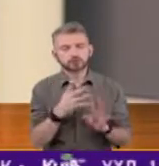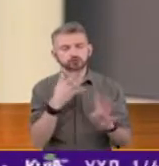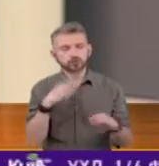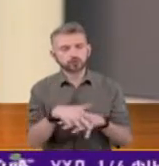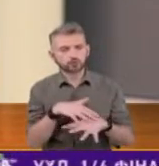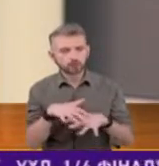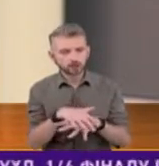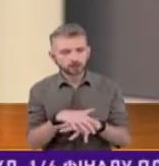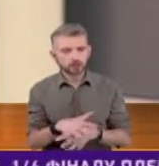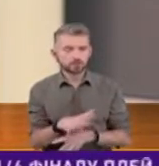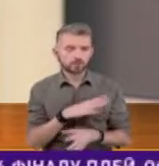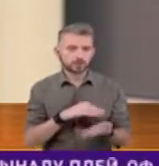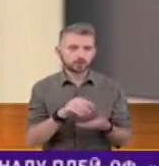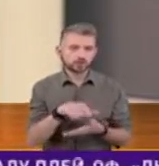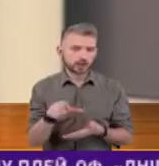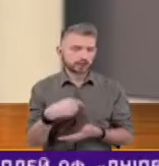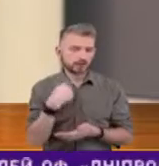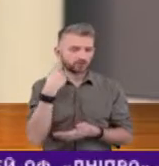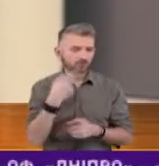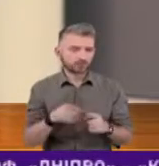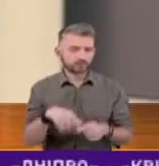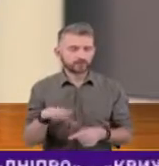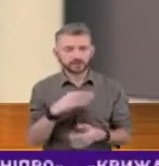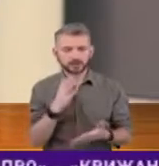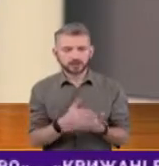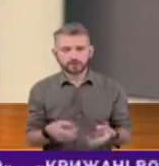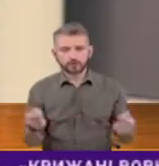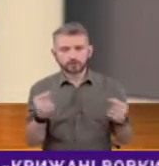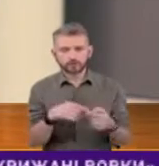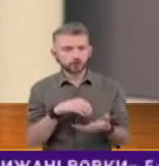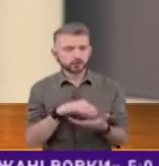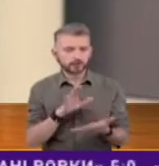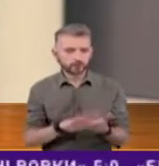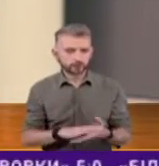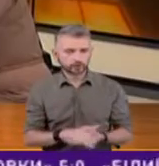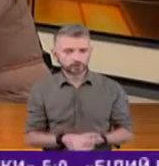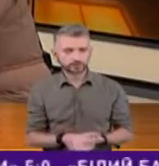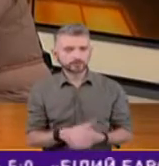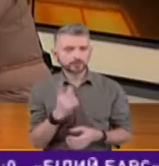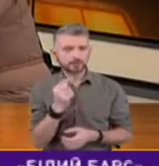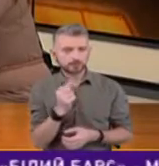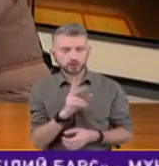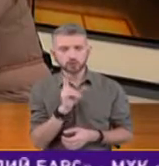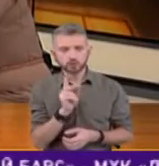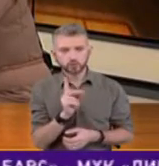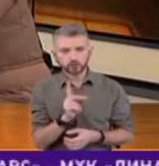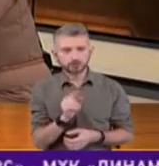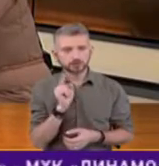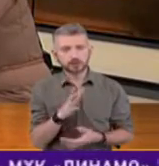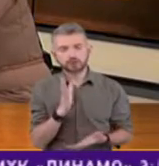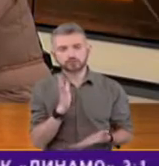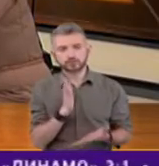громада, були журналісти, я думаю, що це все є відповідно зафіксовано. Це перший крок. Другий. Там